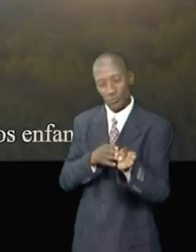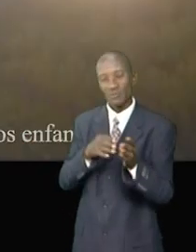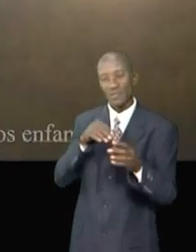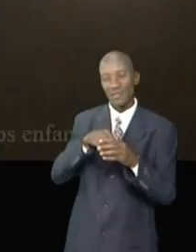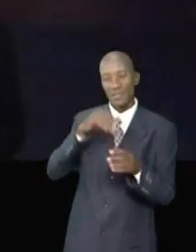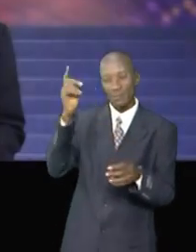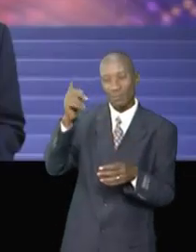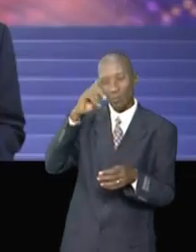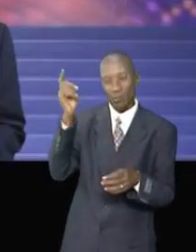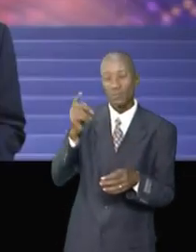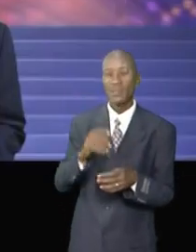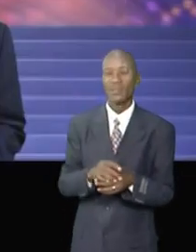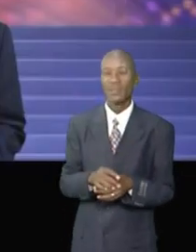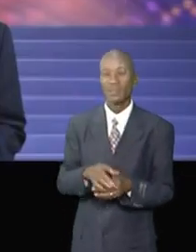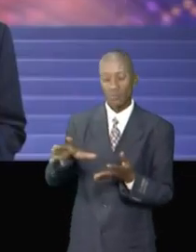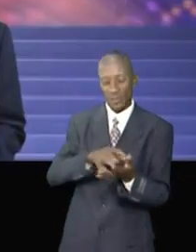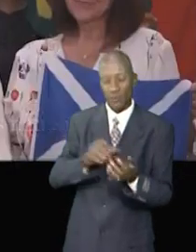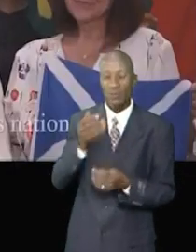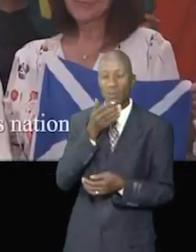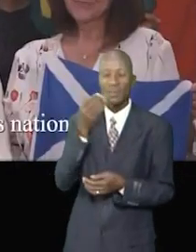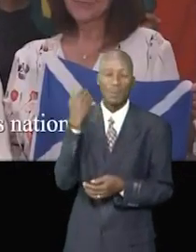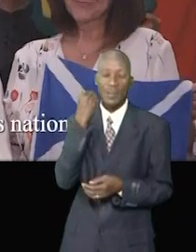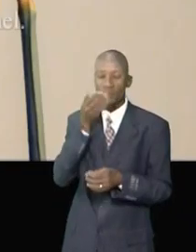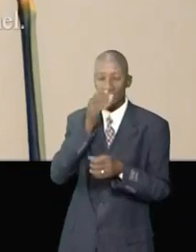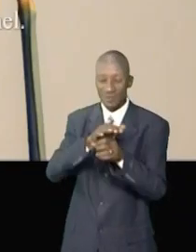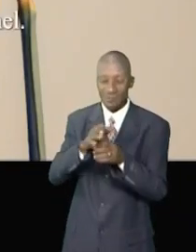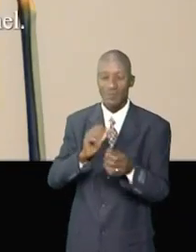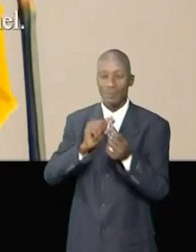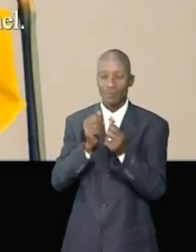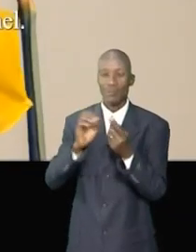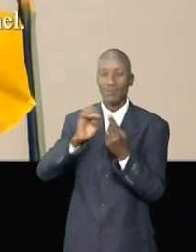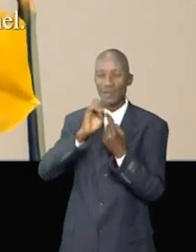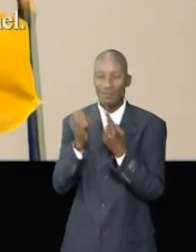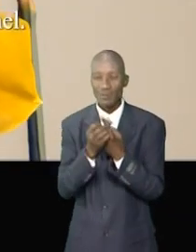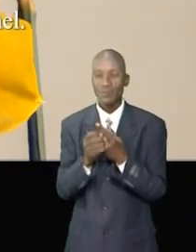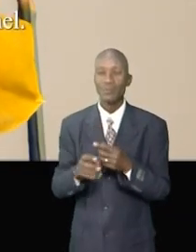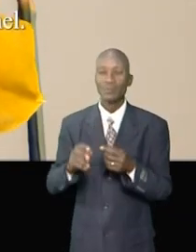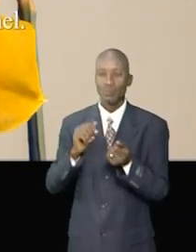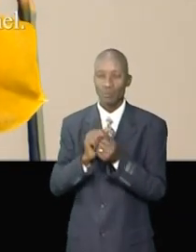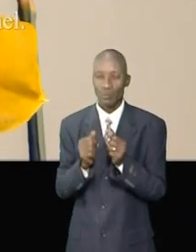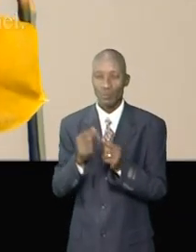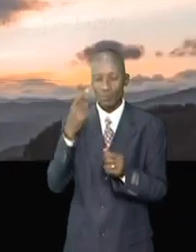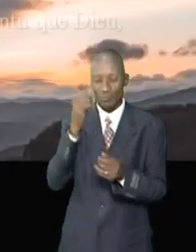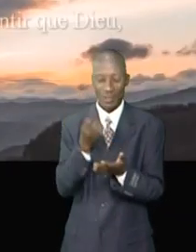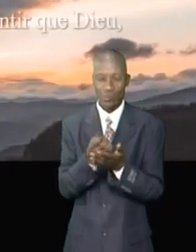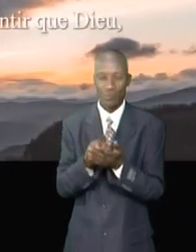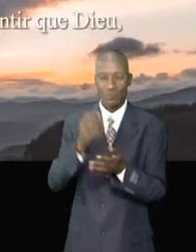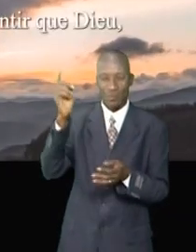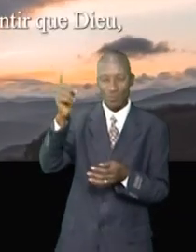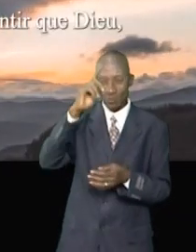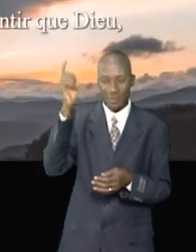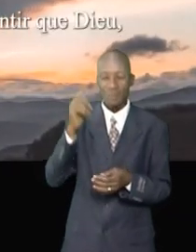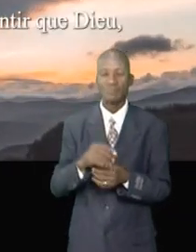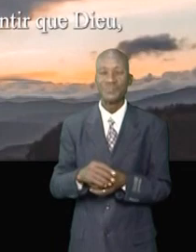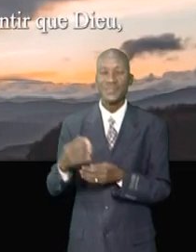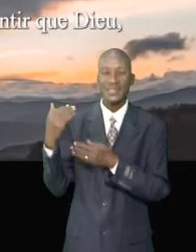sont la pandémie de COVID-19, les questions environnementales et les ralentissements de l'économie mondiale. Ces dirigeants du monde